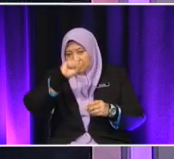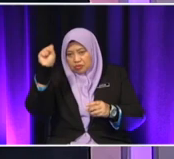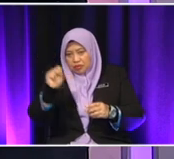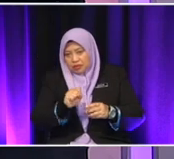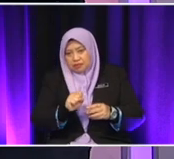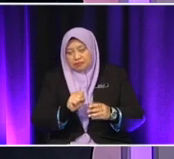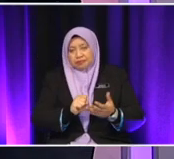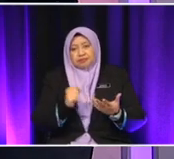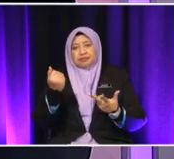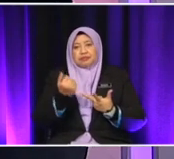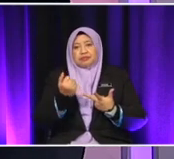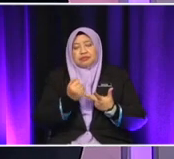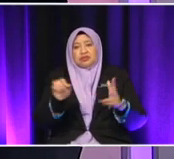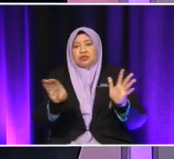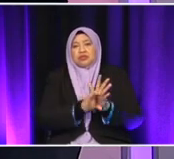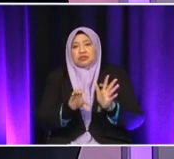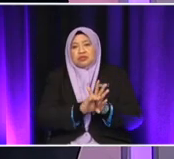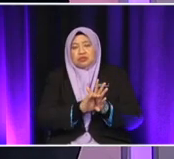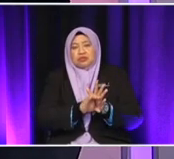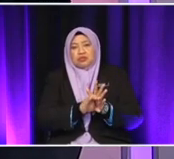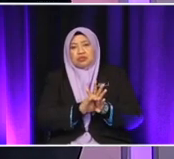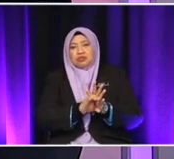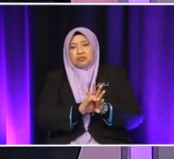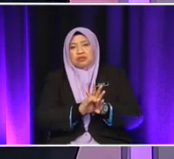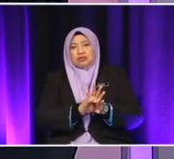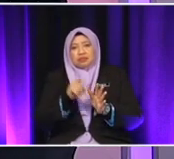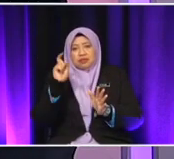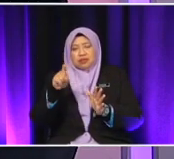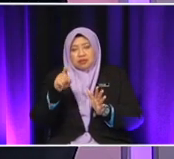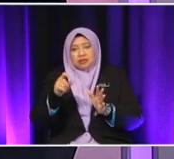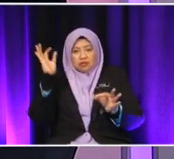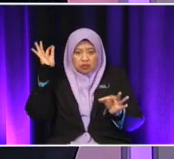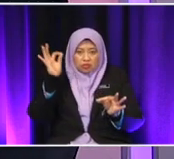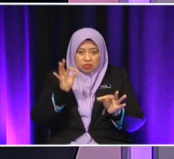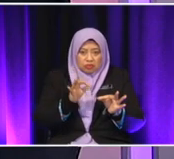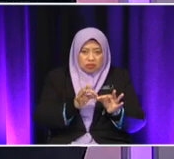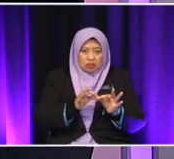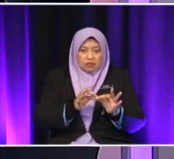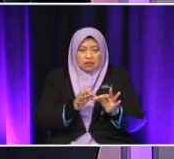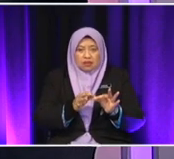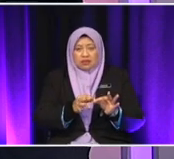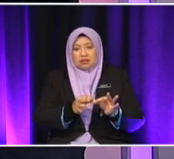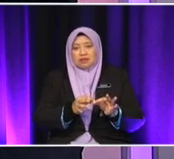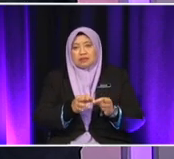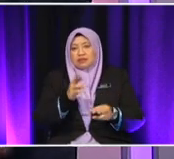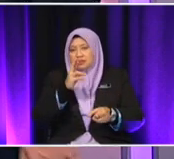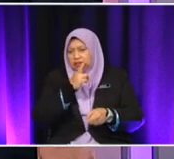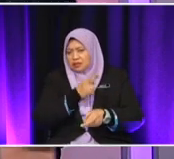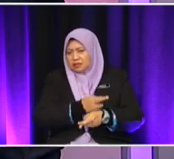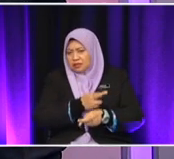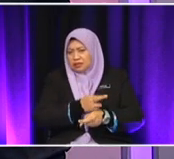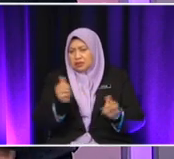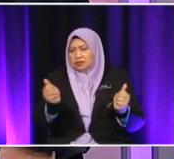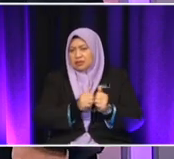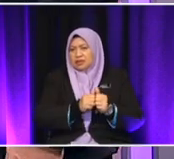dan yang ketiga adalah contoh-contoh mestilah siswa mestilah relevan dengan kehendak soalan